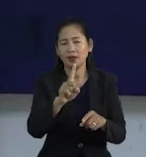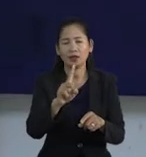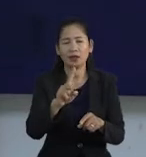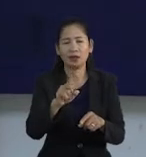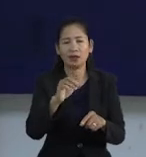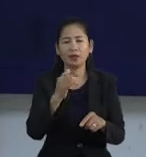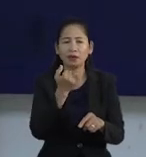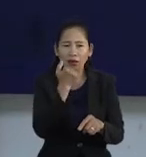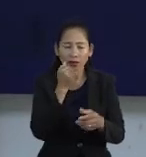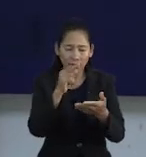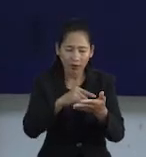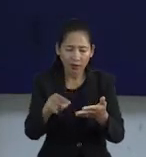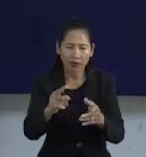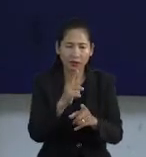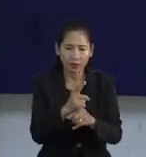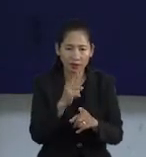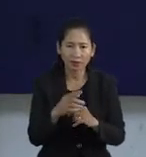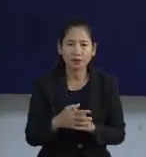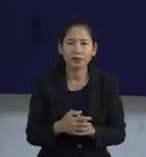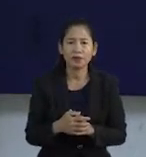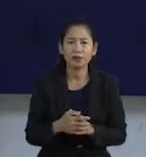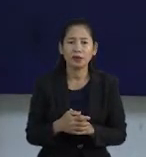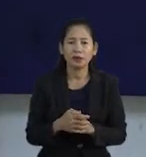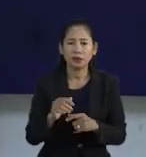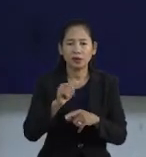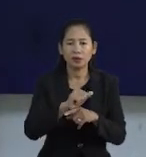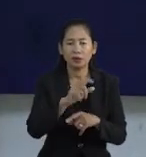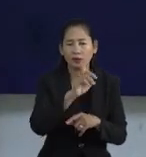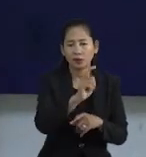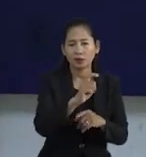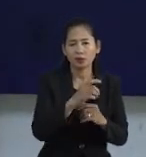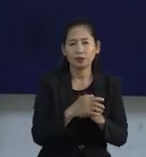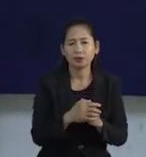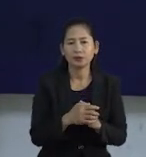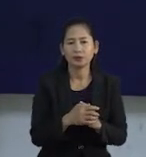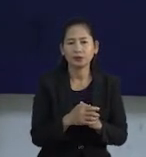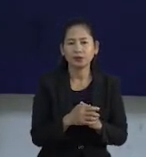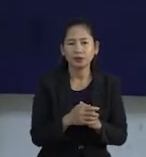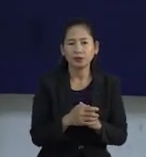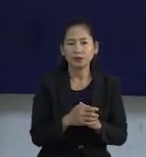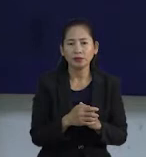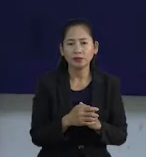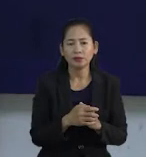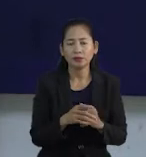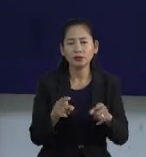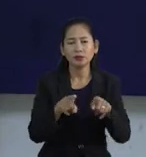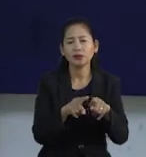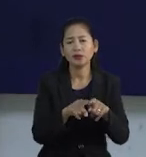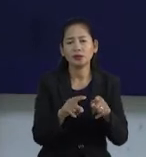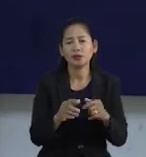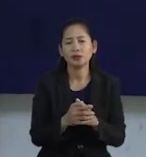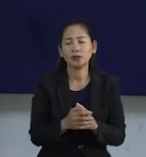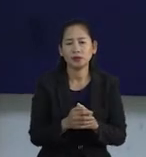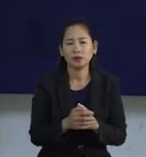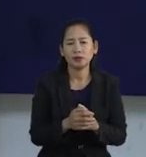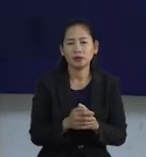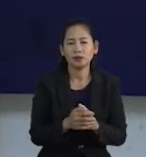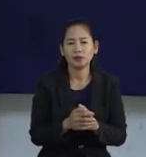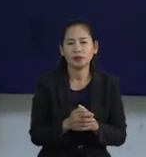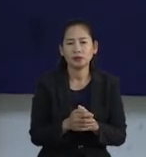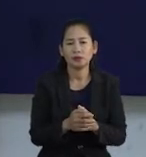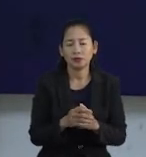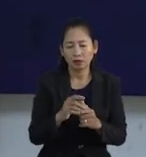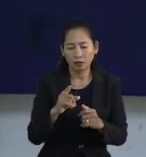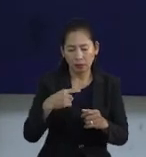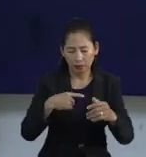toàn ban trong tới cài đồng ra làng với nhà con á và chỗ mà đó là hạt kho là con á và chỗ mà hạt kho có được thằng lựa đây chấn dưỡng phía bài